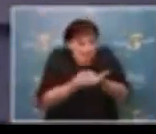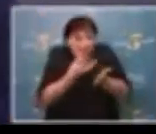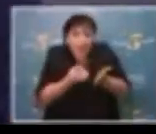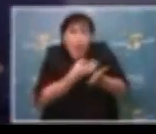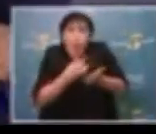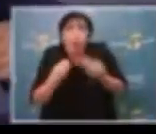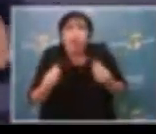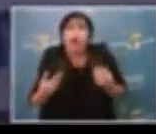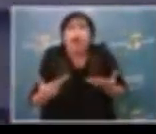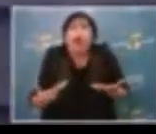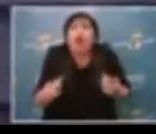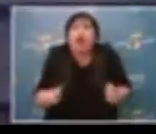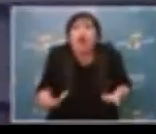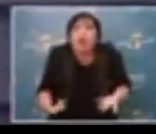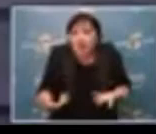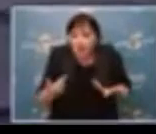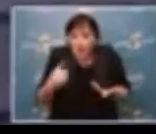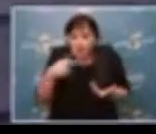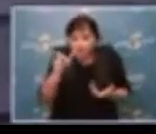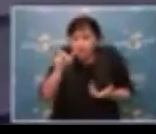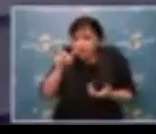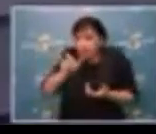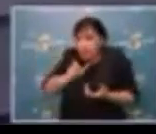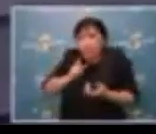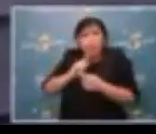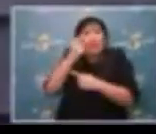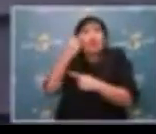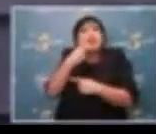che la prima parola che ho sentito io è il mio medico.